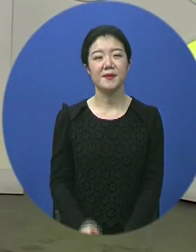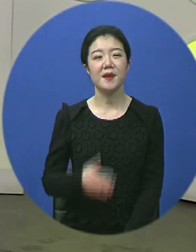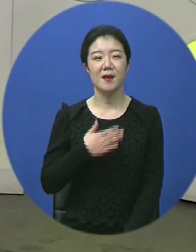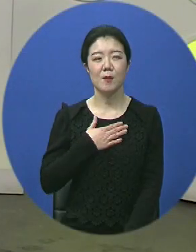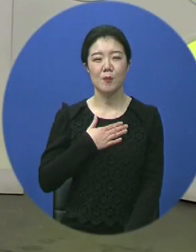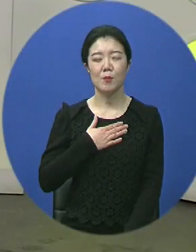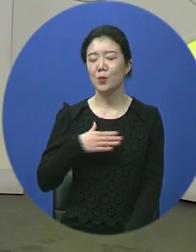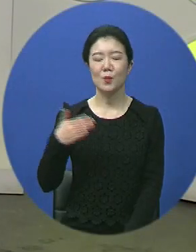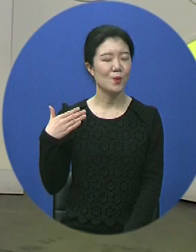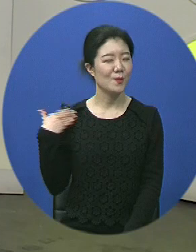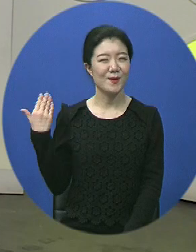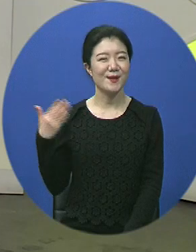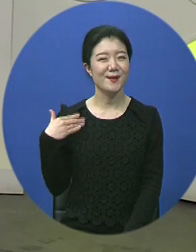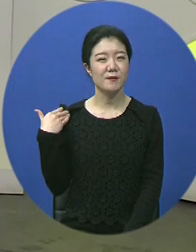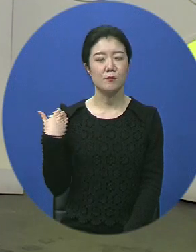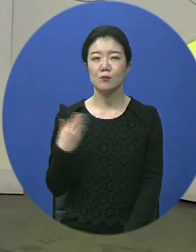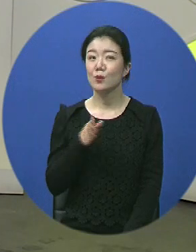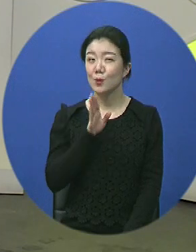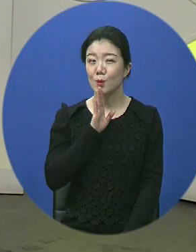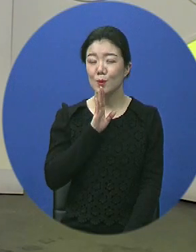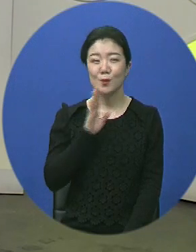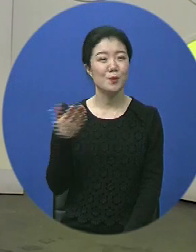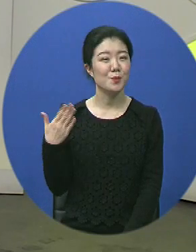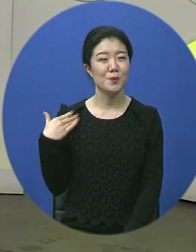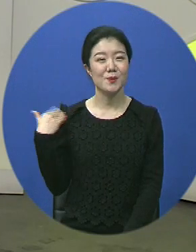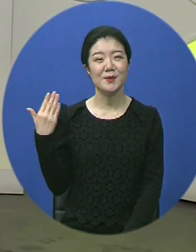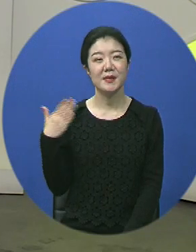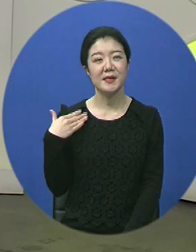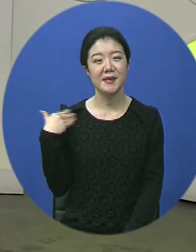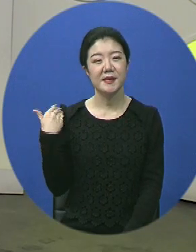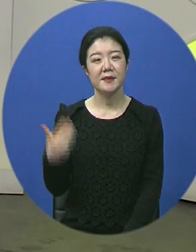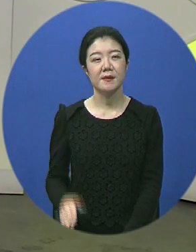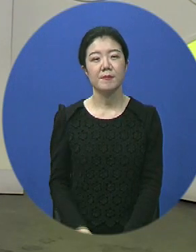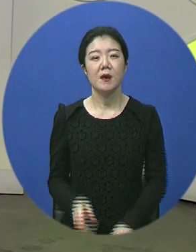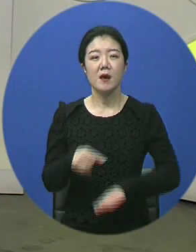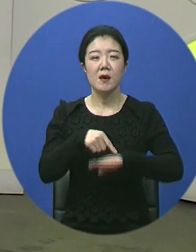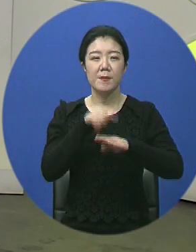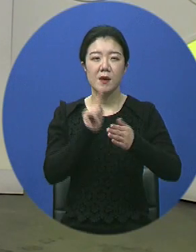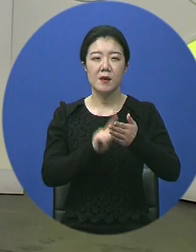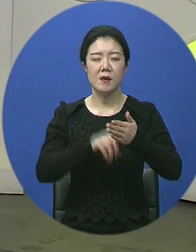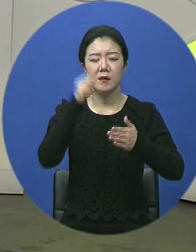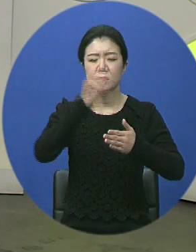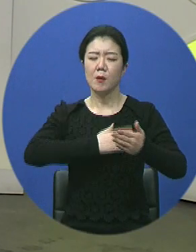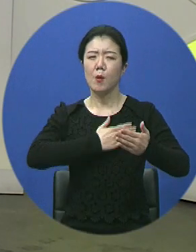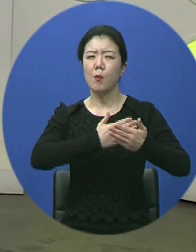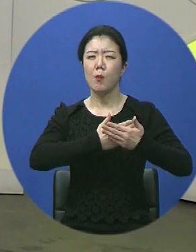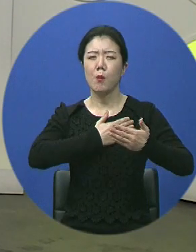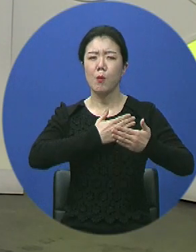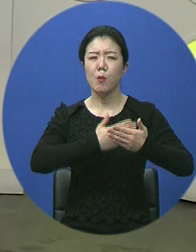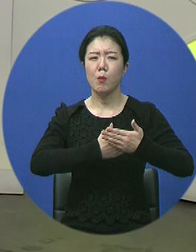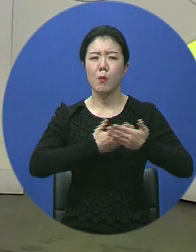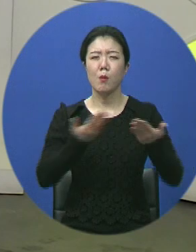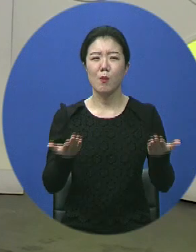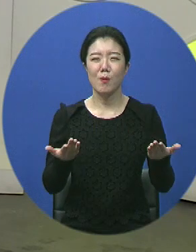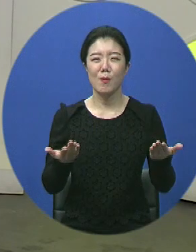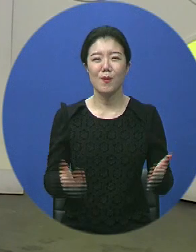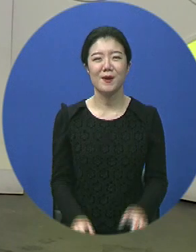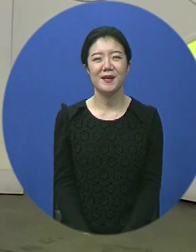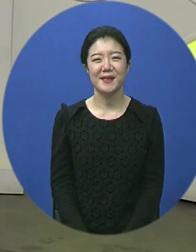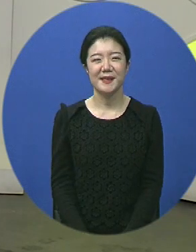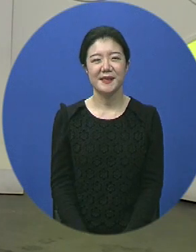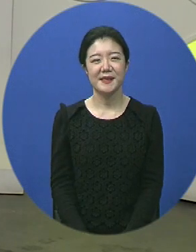나도 몰라요, 정말 몰라요. 가슴이 그냥 콩콩 뛰는 거